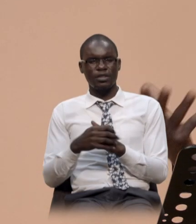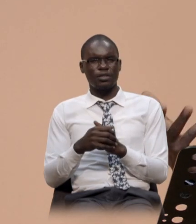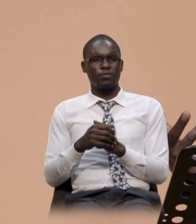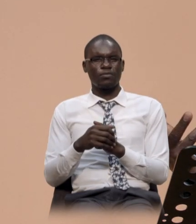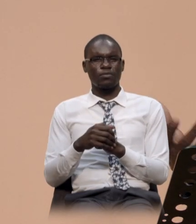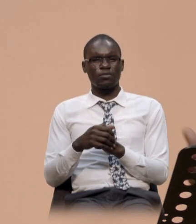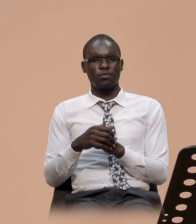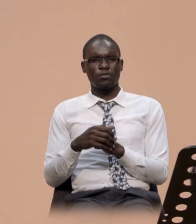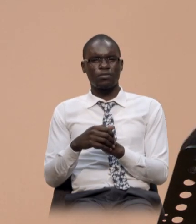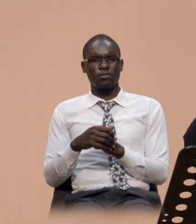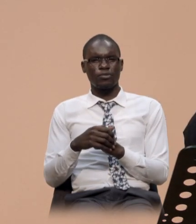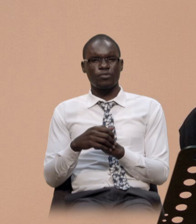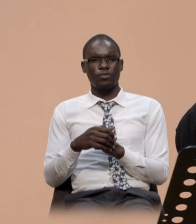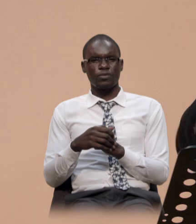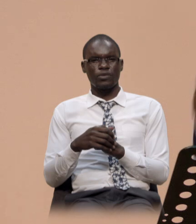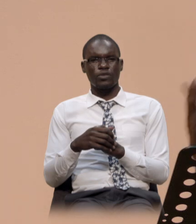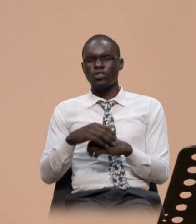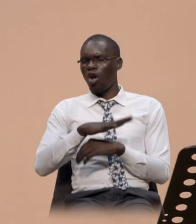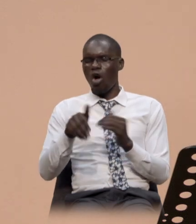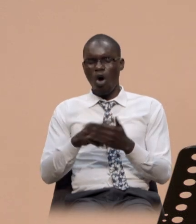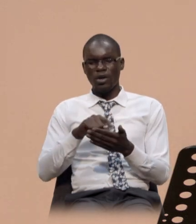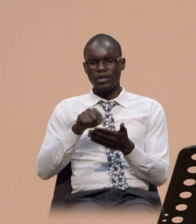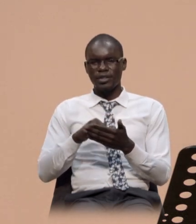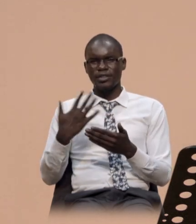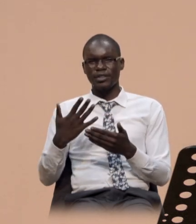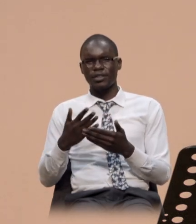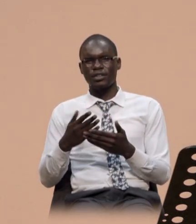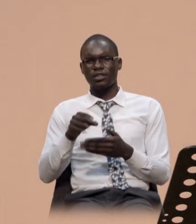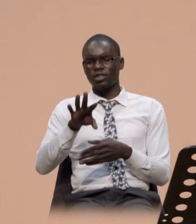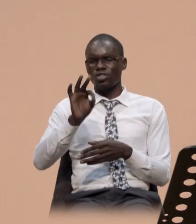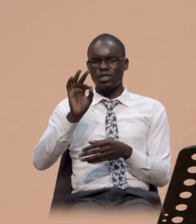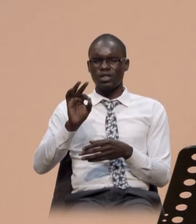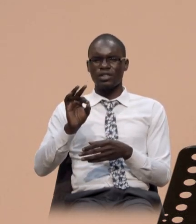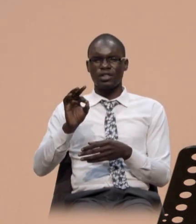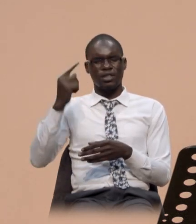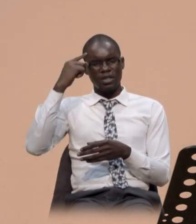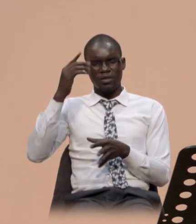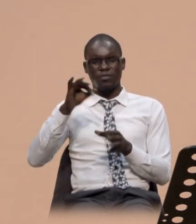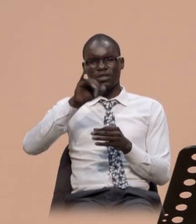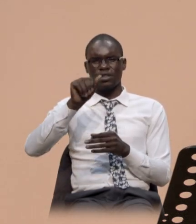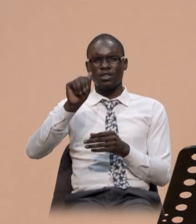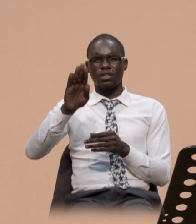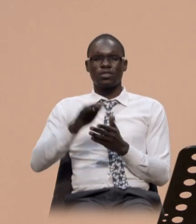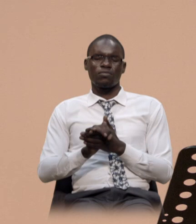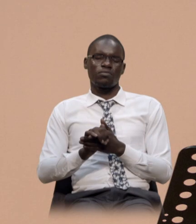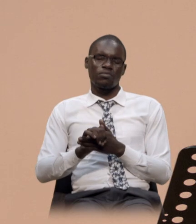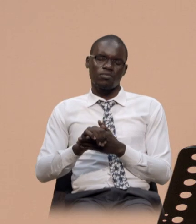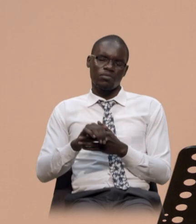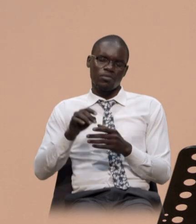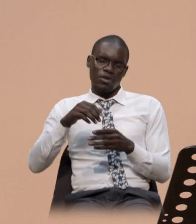Ayubu alikuwa navyo. Na dhidi ya hivi vitu vyote, havikuchukua mawazo yake kuyatoa kwa